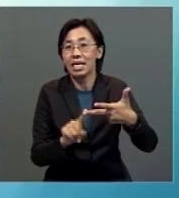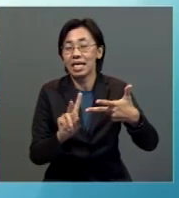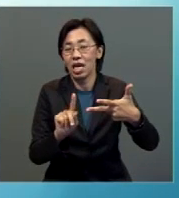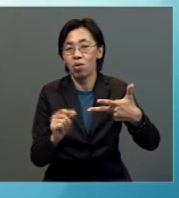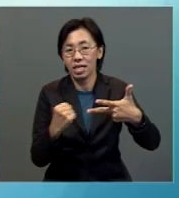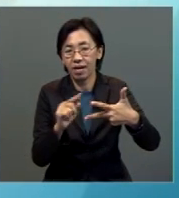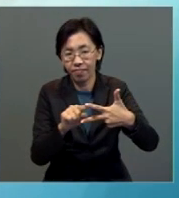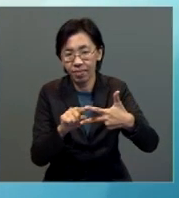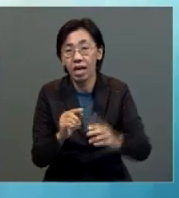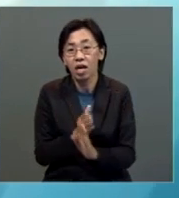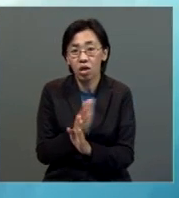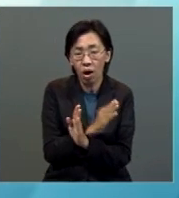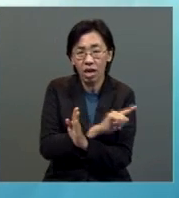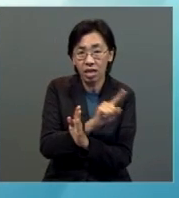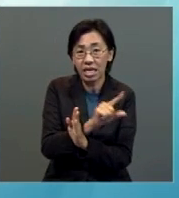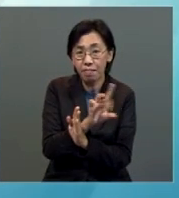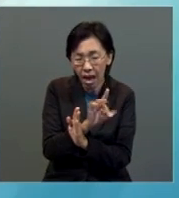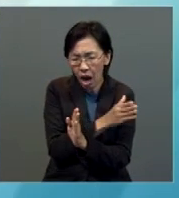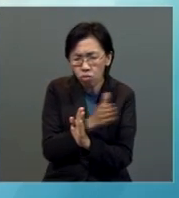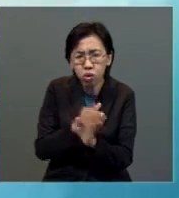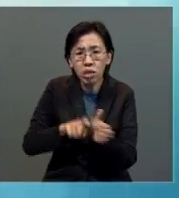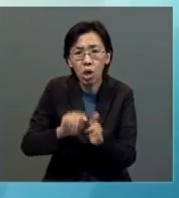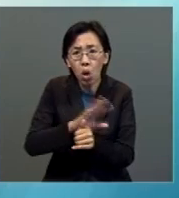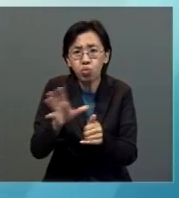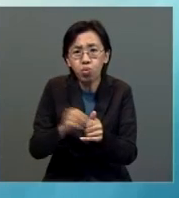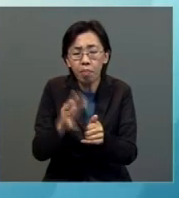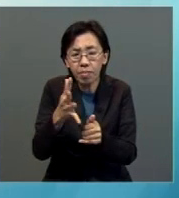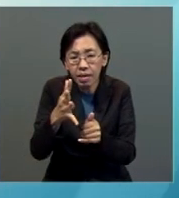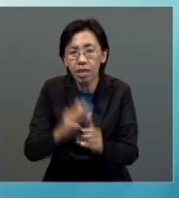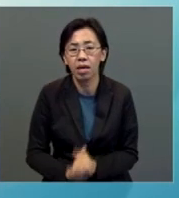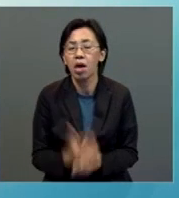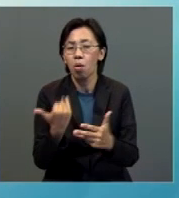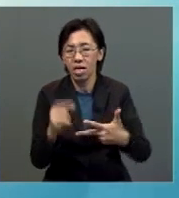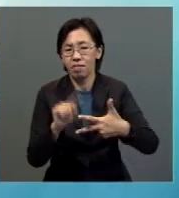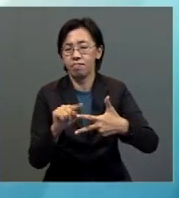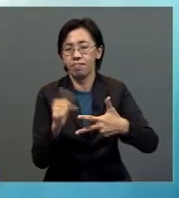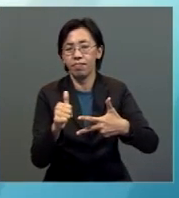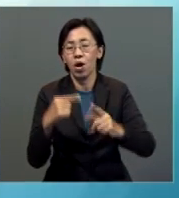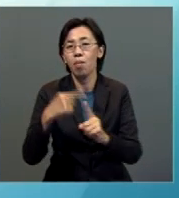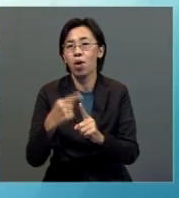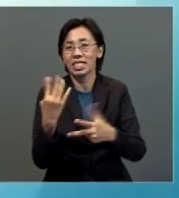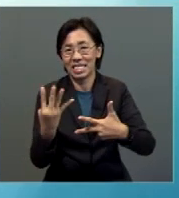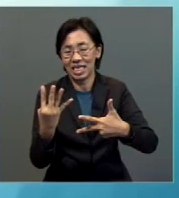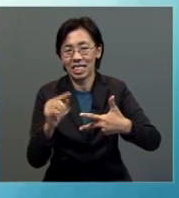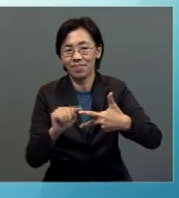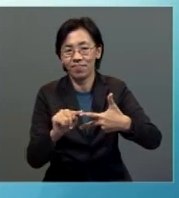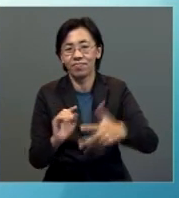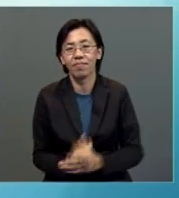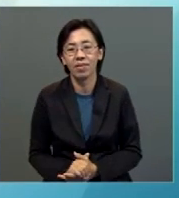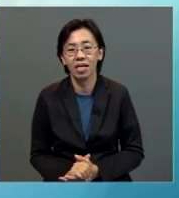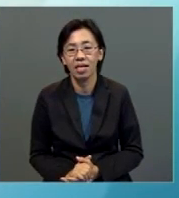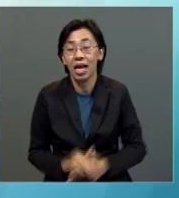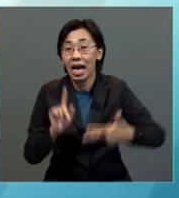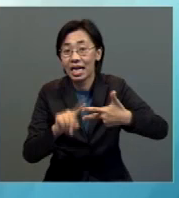ช่วง28วันที่ผ่านมานะครับก็คือตอนนี้ดีขึ้นนะครับบวกเพิ่มไปอีก4จังหวัดทำให้ลง